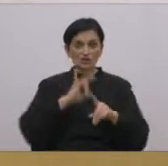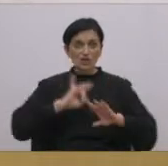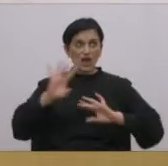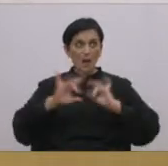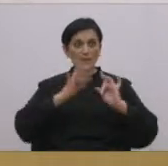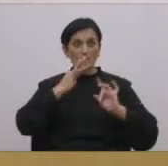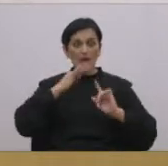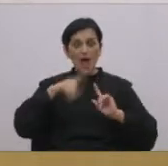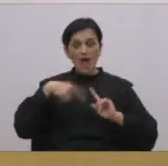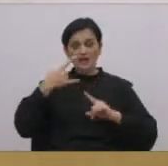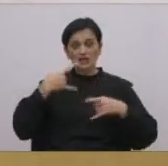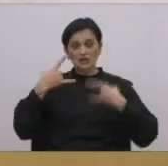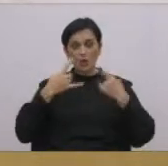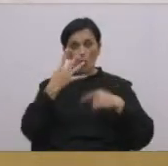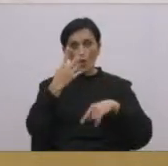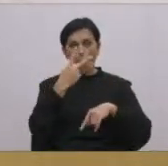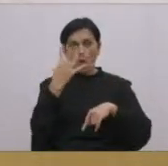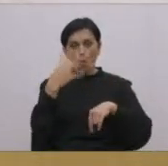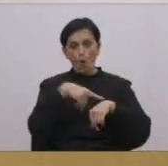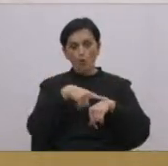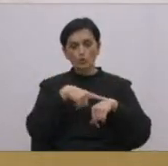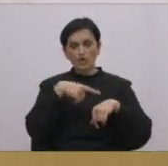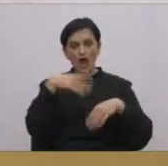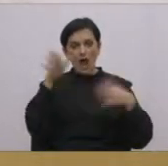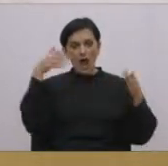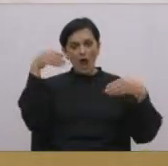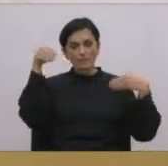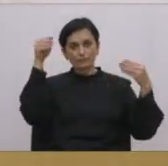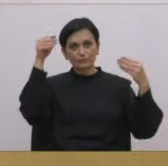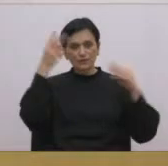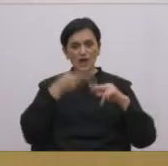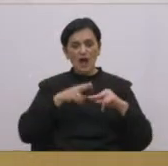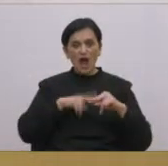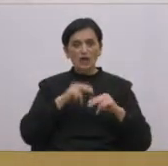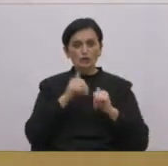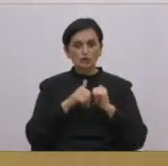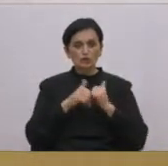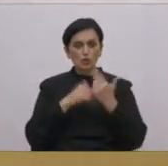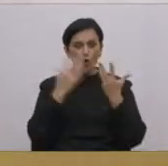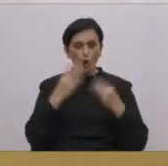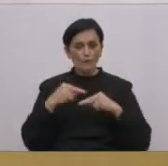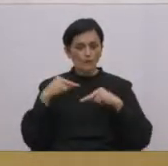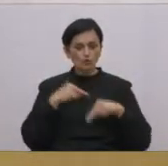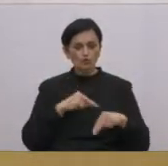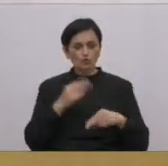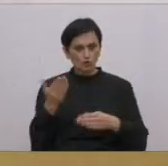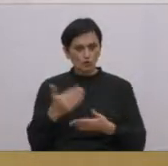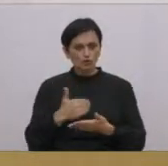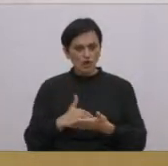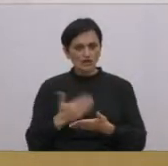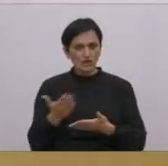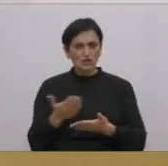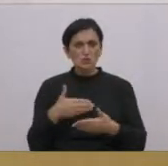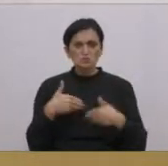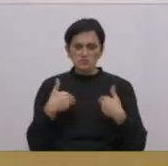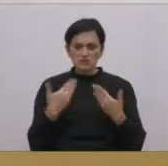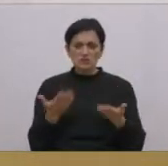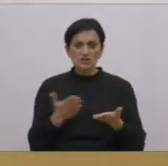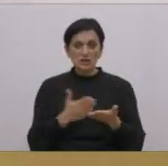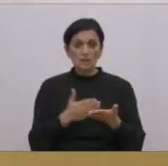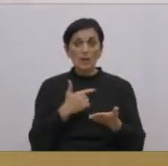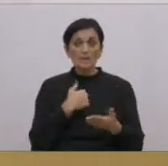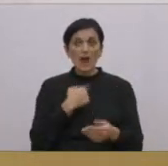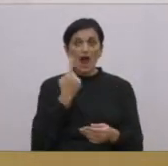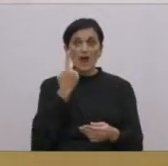mere televizii, toz da, otrisati, apri, aleps, esaris, hovel, dreuri, romișe, de ghida, zalem, isa salme, belia, me,